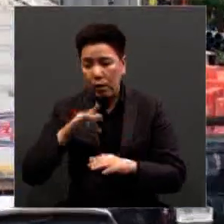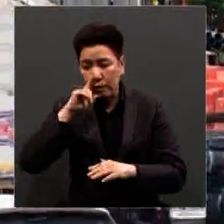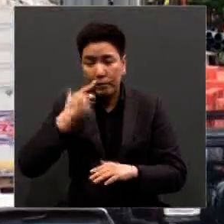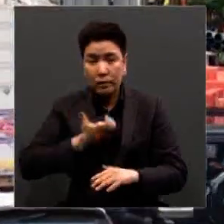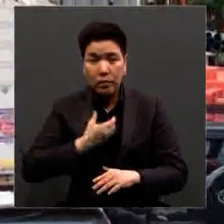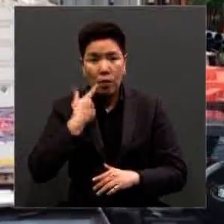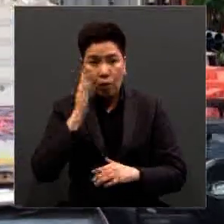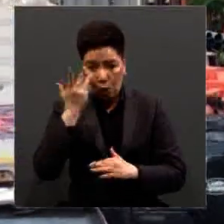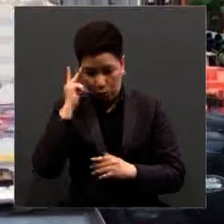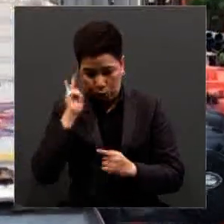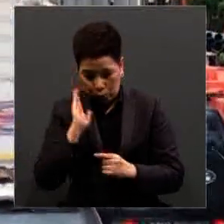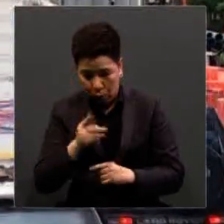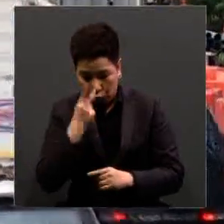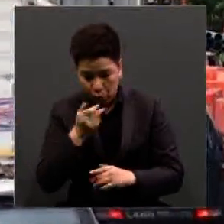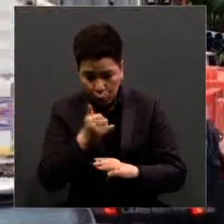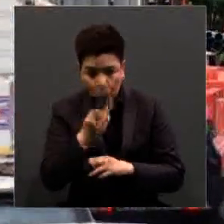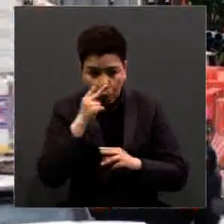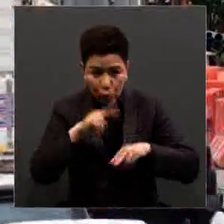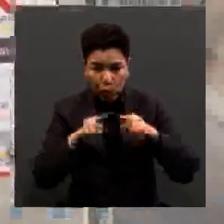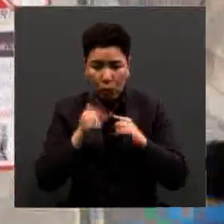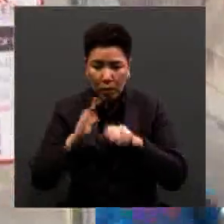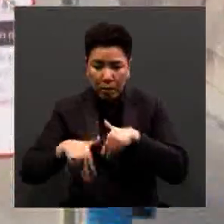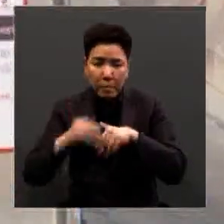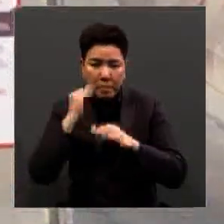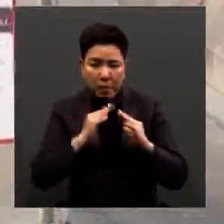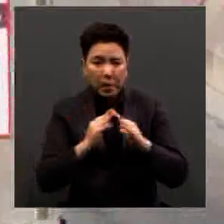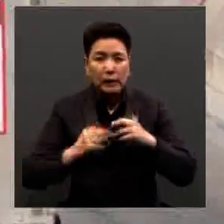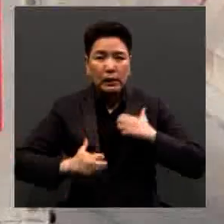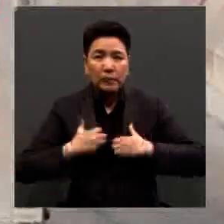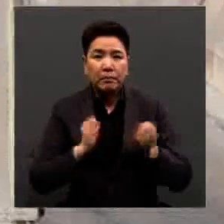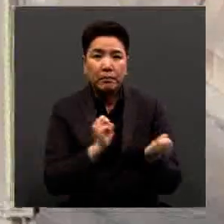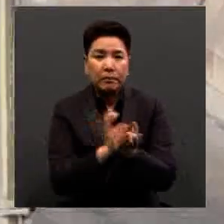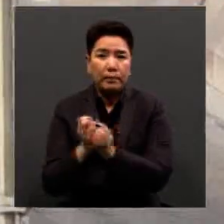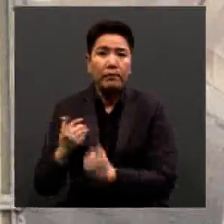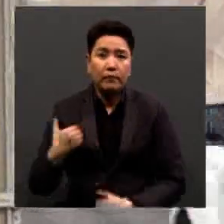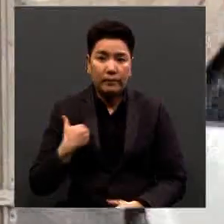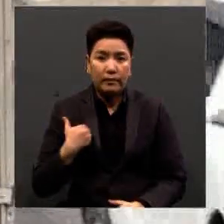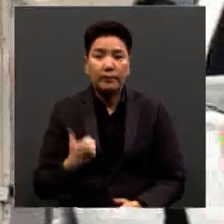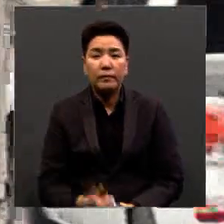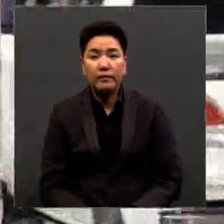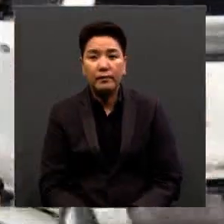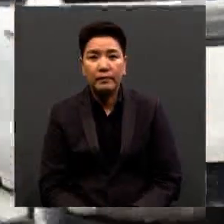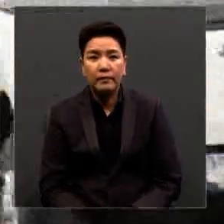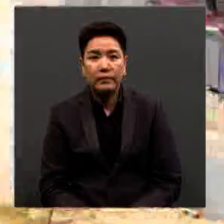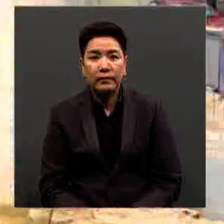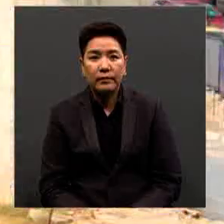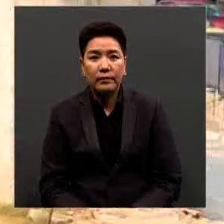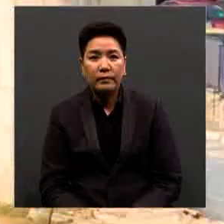บอกว่าเดี๋ยวจะต้องมีการลงพื้นที่ไปตรวจสอบเนื่องจากมีชาวบ้านได้รับความเดือดร้อนเป็นจำนวนมากนะครับ